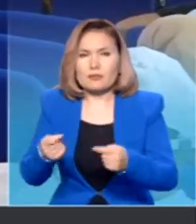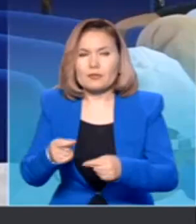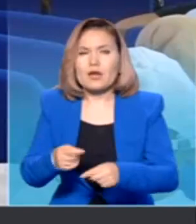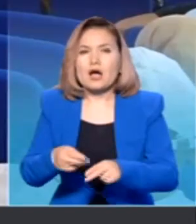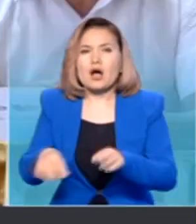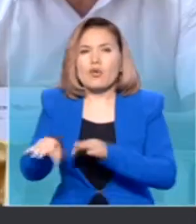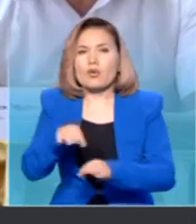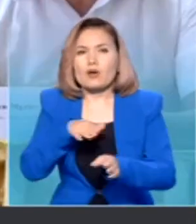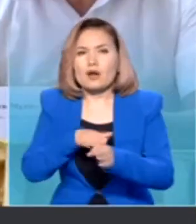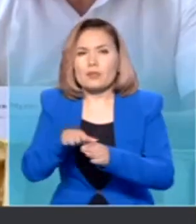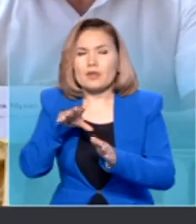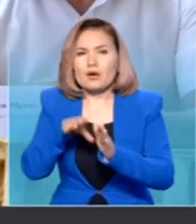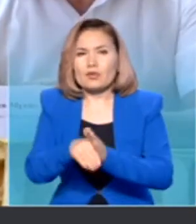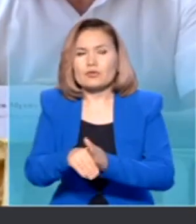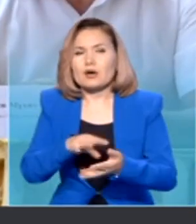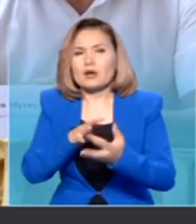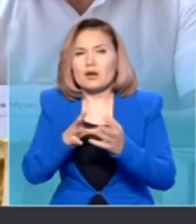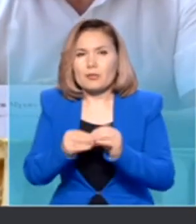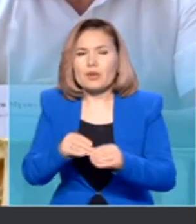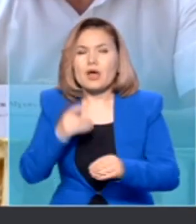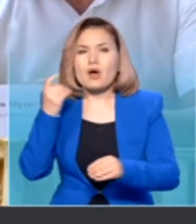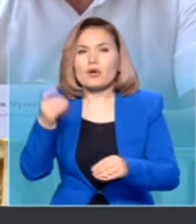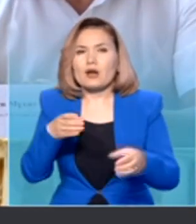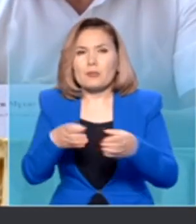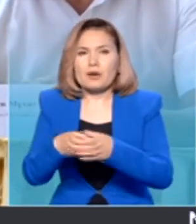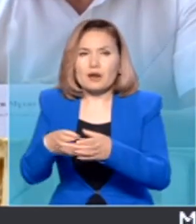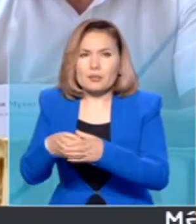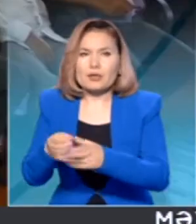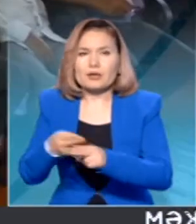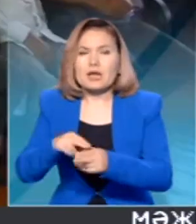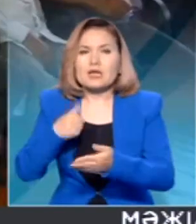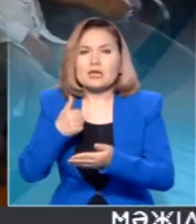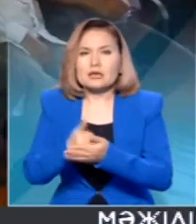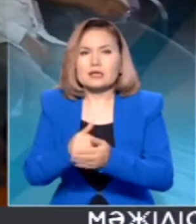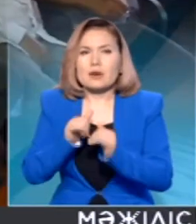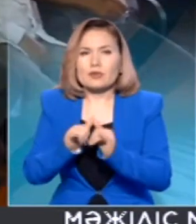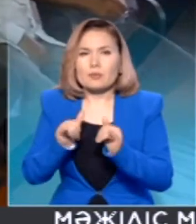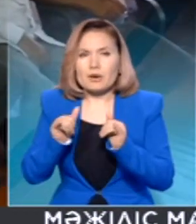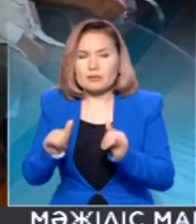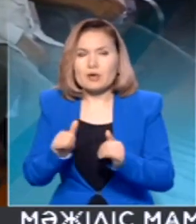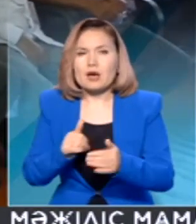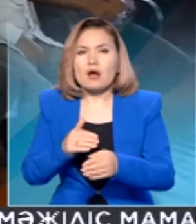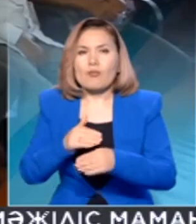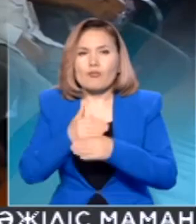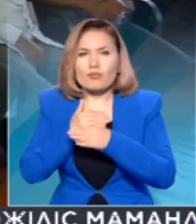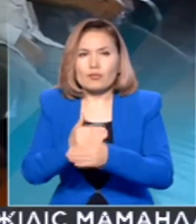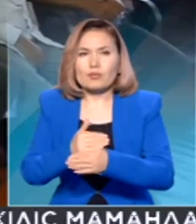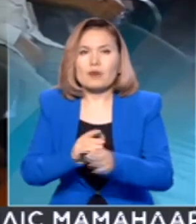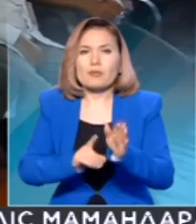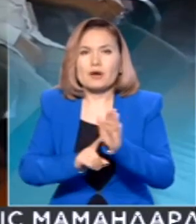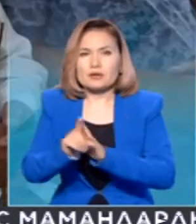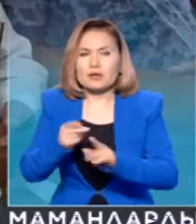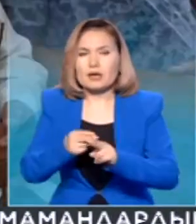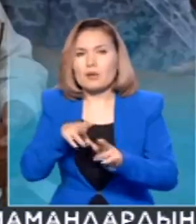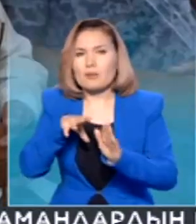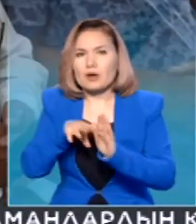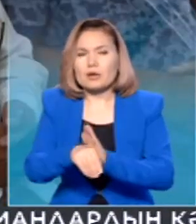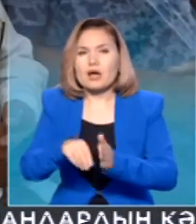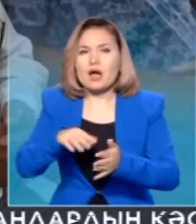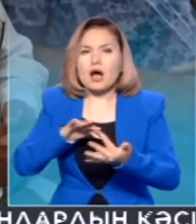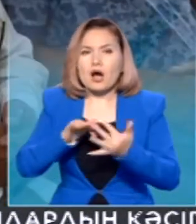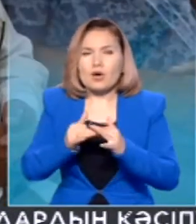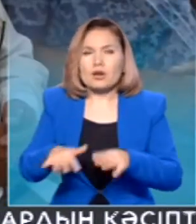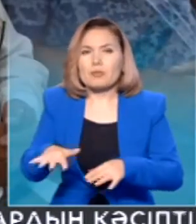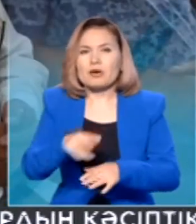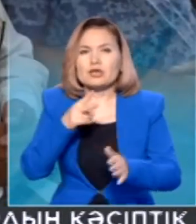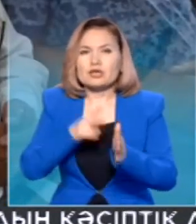Аталған жобаны іске асыру барысында жеке қосалқы шаруашылықтарды кооперативтер негізінде дамытуға басымдық берілуде. Оған қатысатын ауылдық